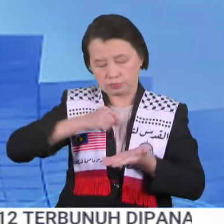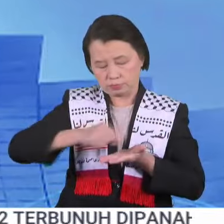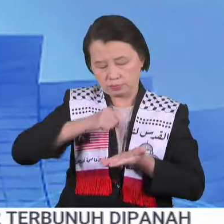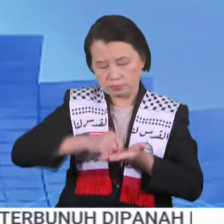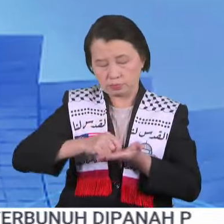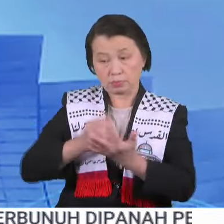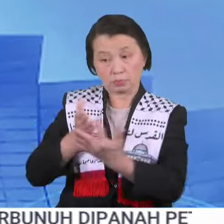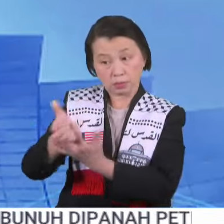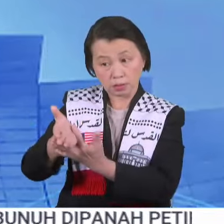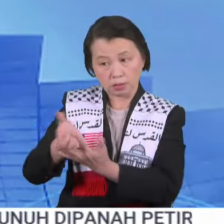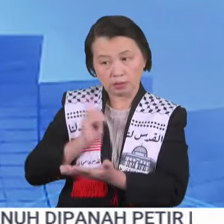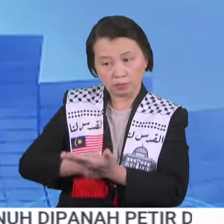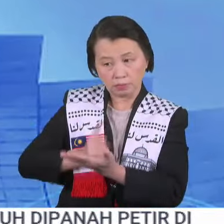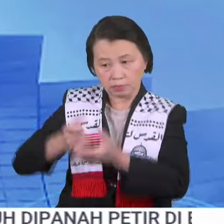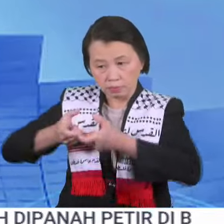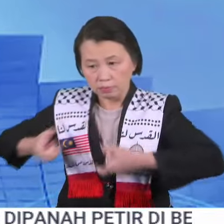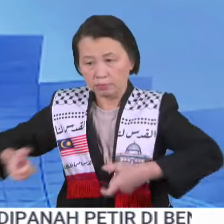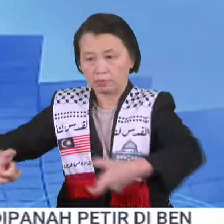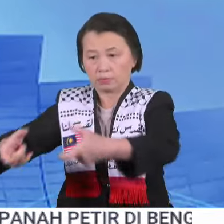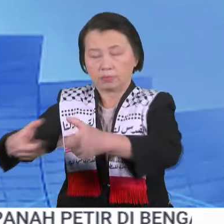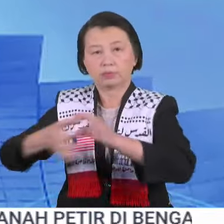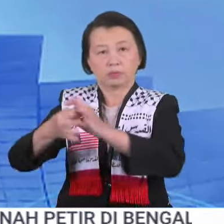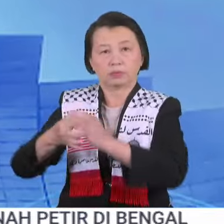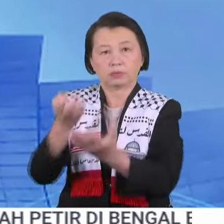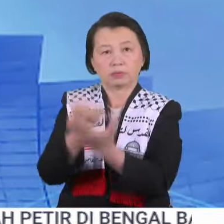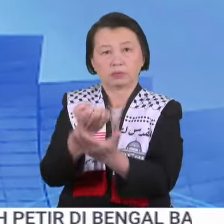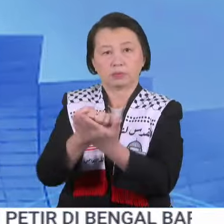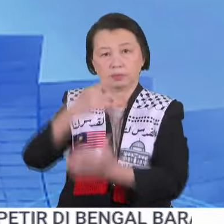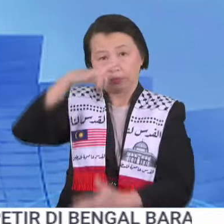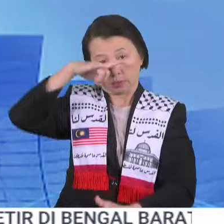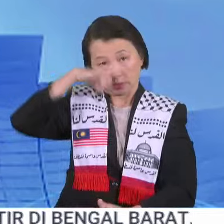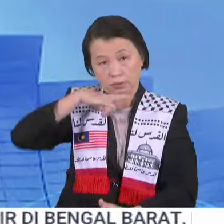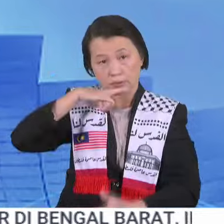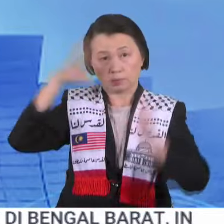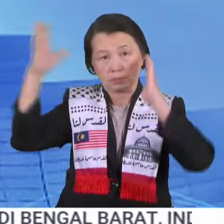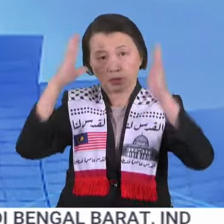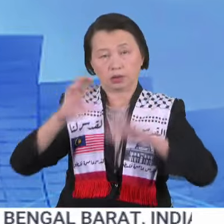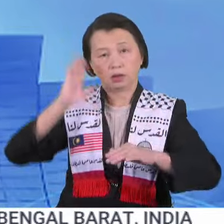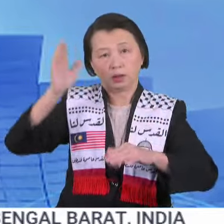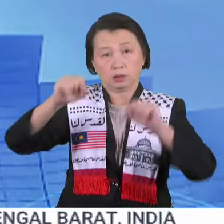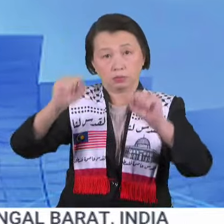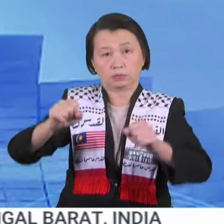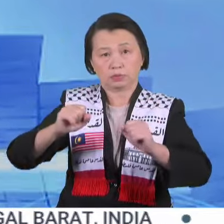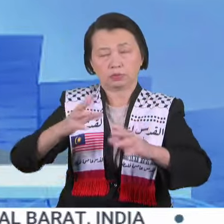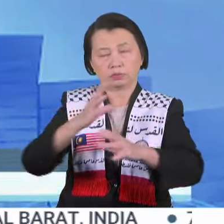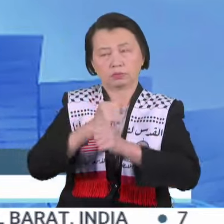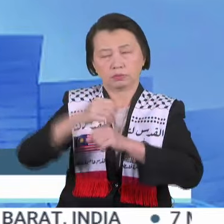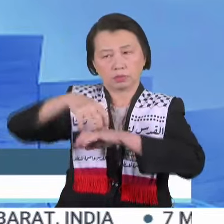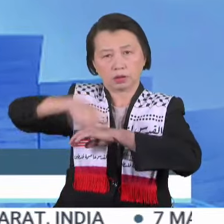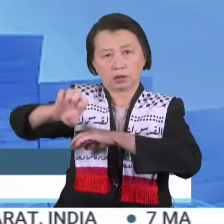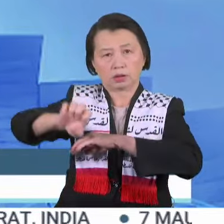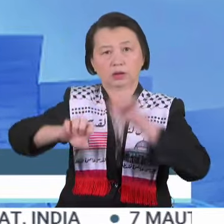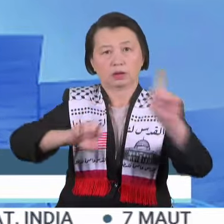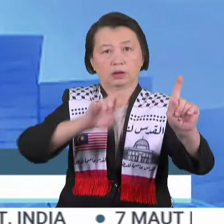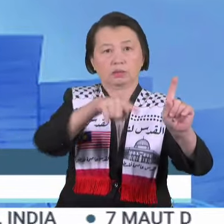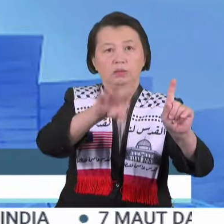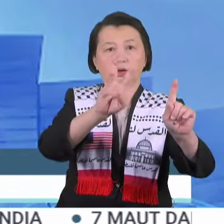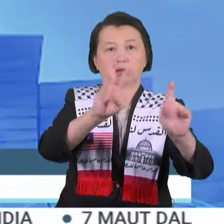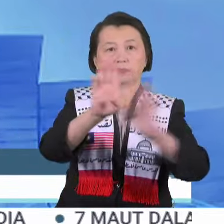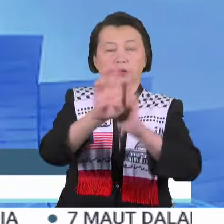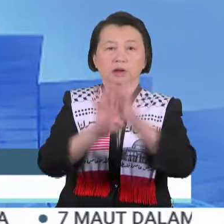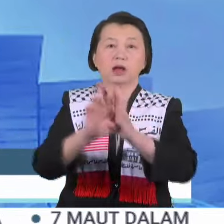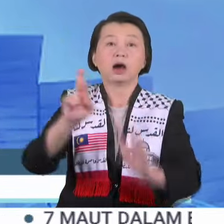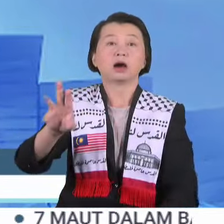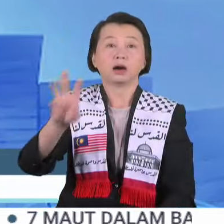menerusi perbincangan mesyuarat meja bulat kerjasama ekonomi Kazakhstan Malaysia. Ia dijangka mampu menjana ekspor bernilai 1.6